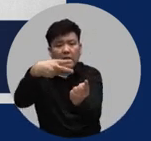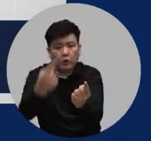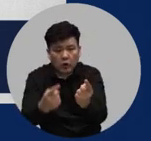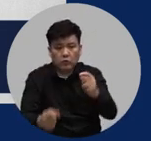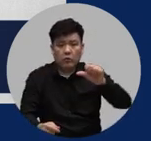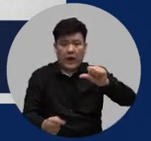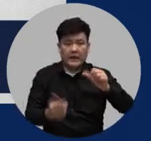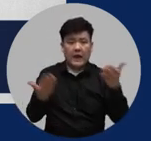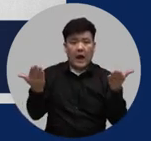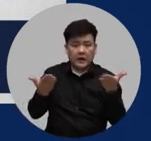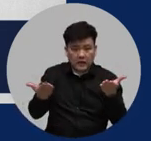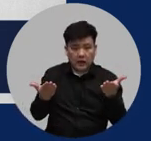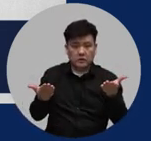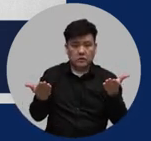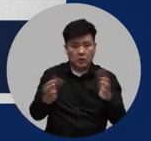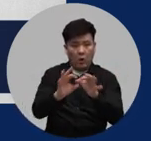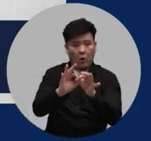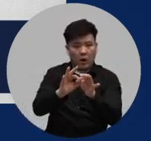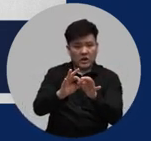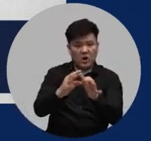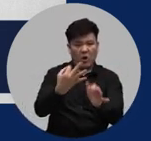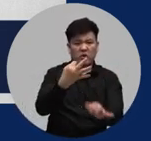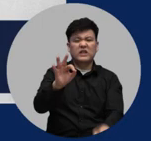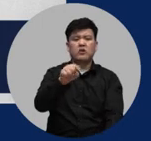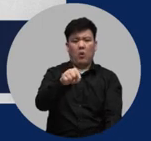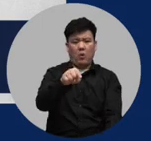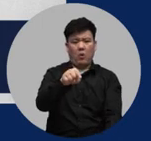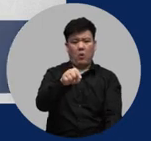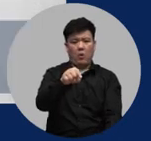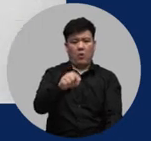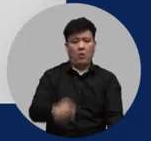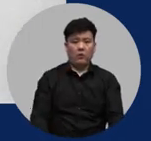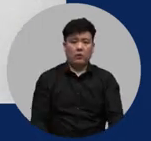A가 종사하고 있는 업무의 관련성이 인정됩니다.